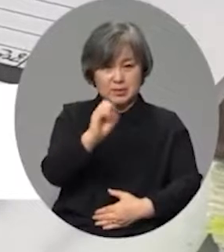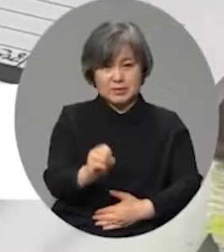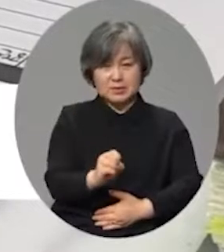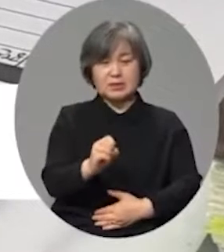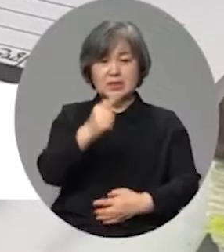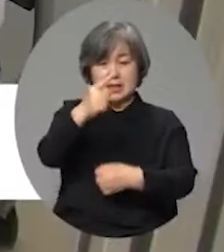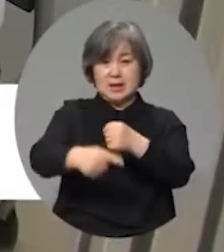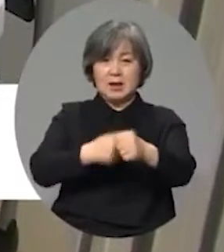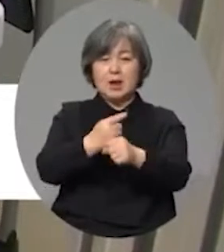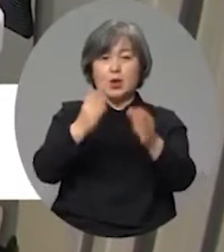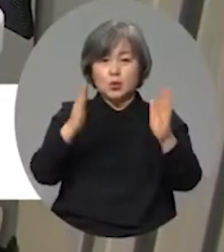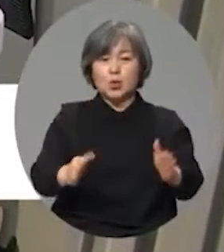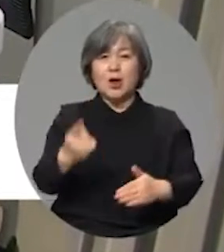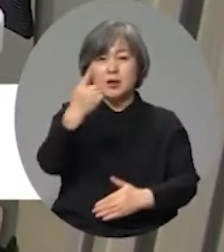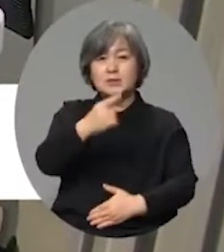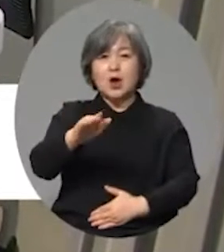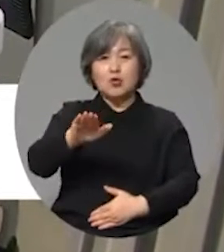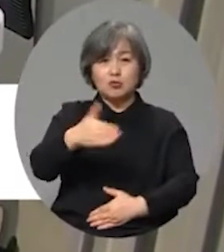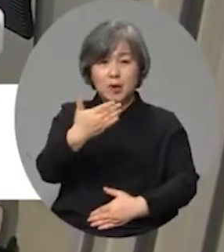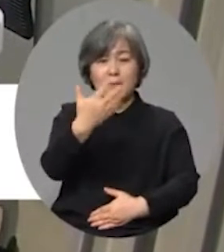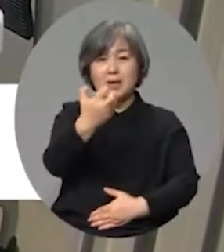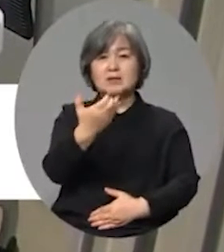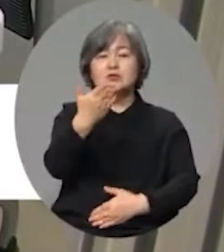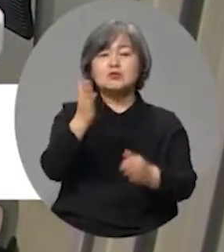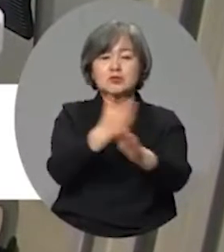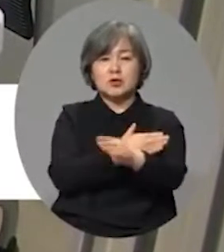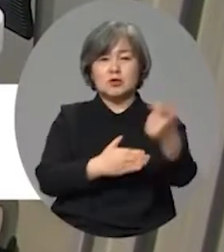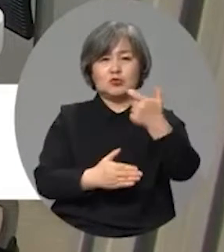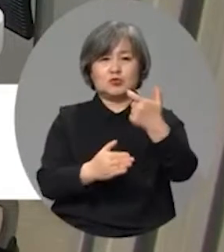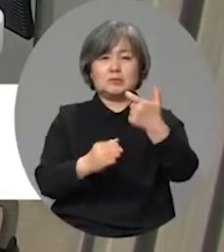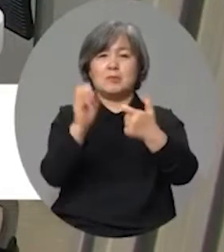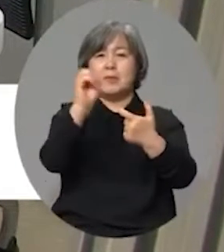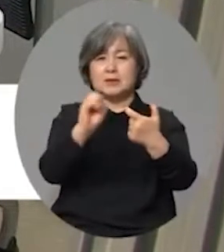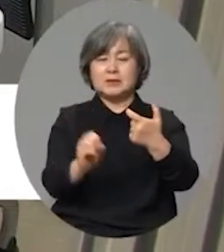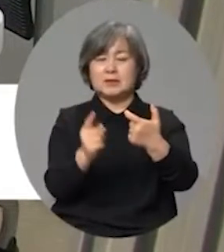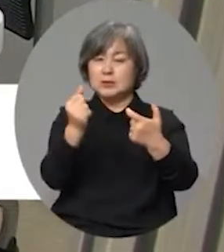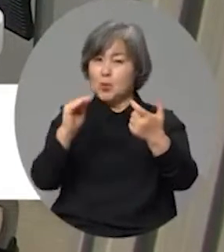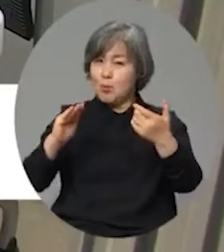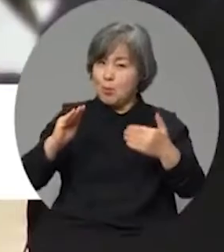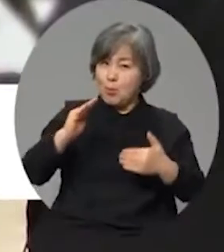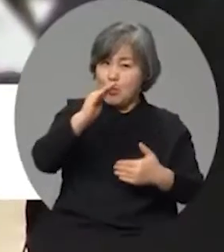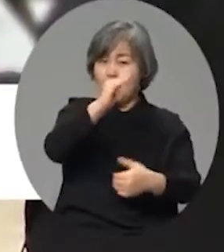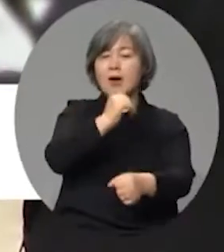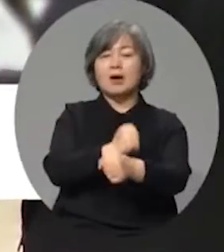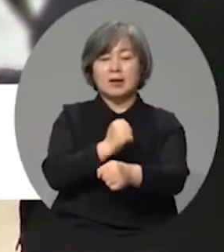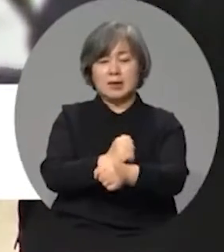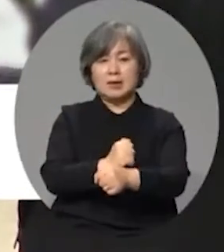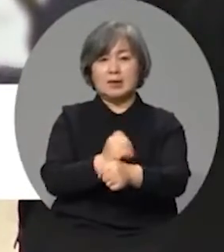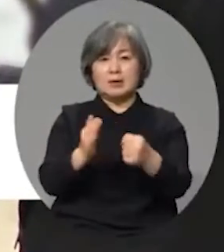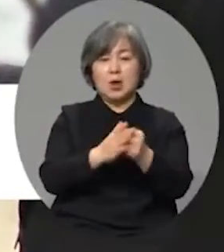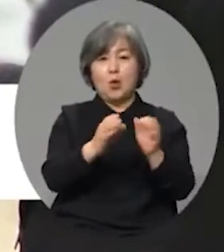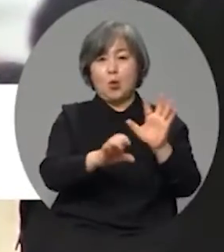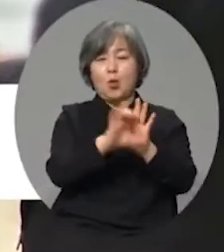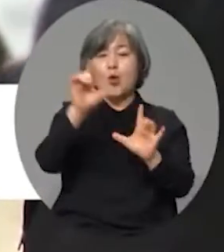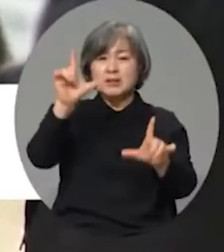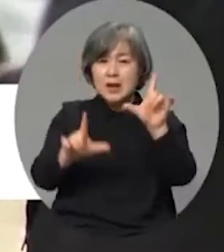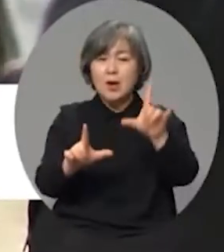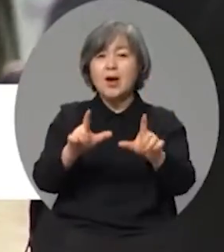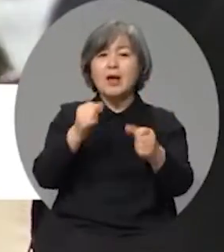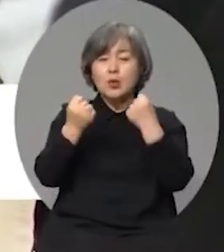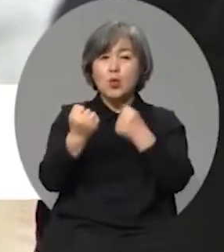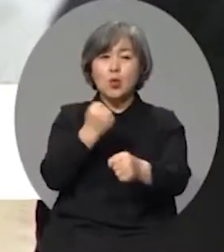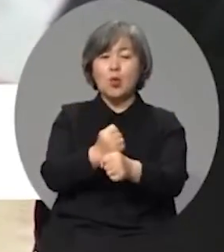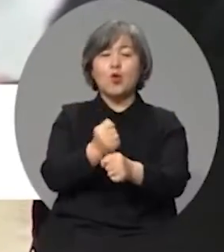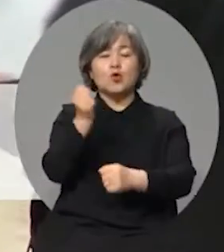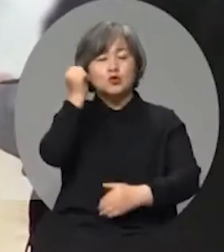고용률이 1989년 이후 처음으로 60% 때로 가파르게 상승했다 고 밝혔습니다 코로나 상황임에도 도 숨에